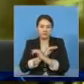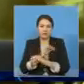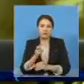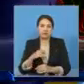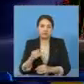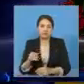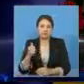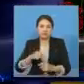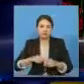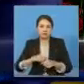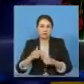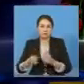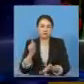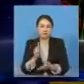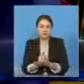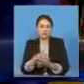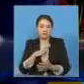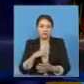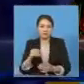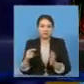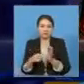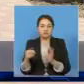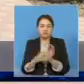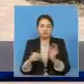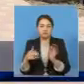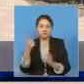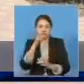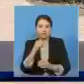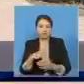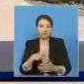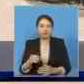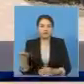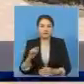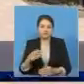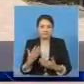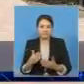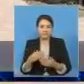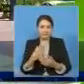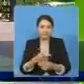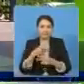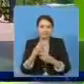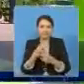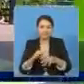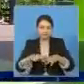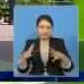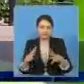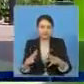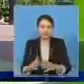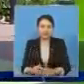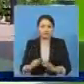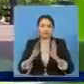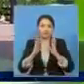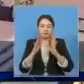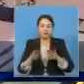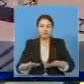своего интернационального долга в июне 1980 года. В райцентре членам ассоциации продемонстрировали оборудованный недавно парк и